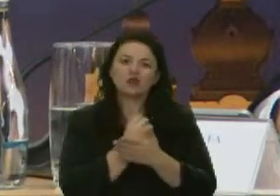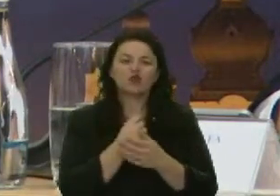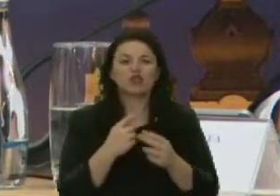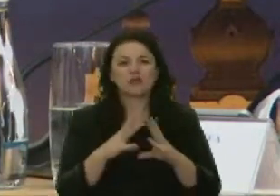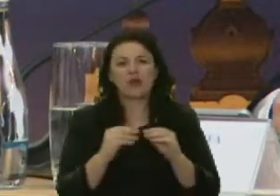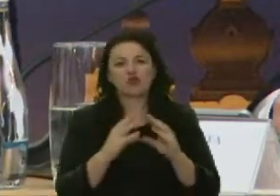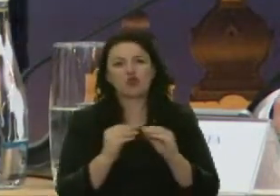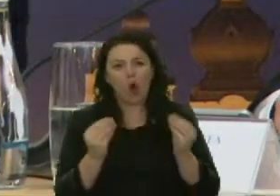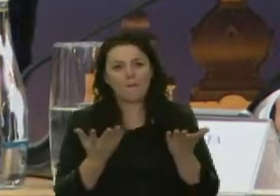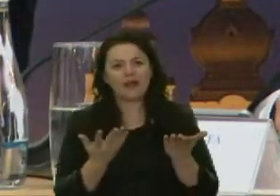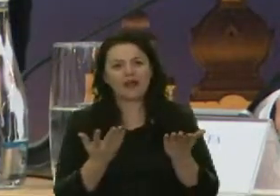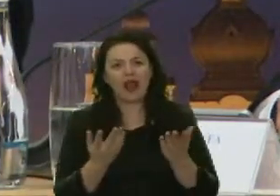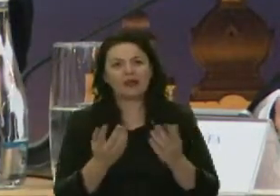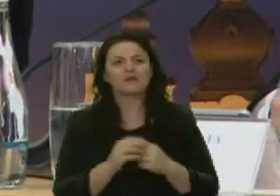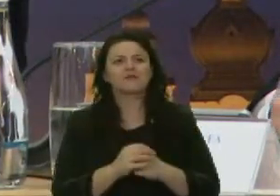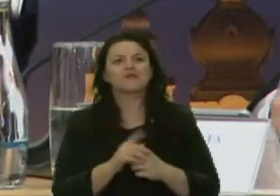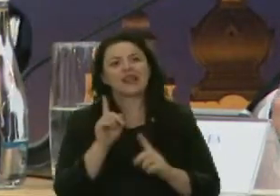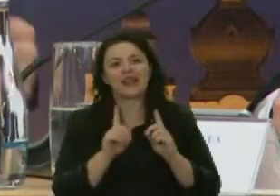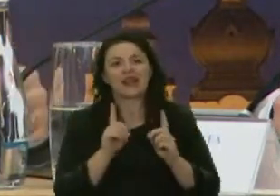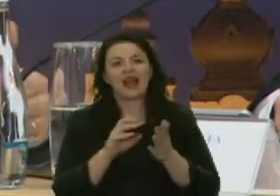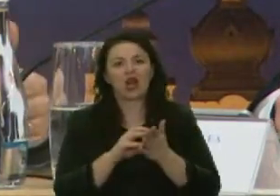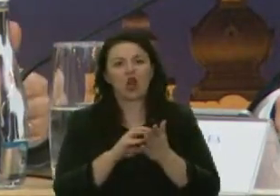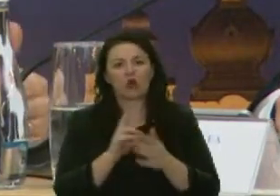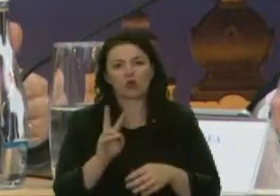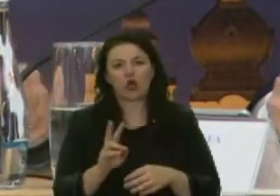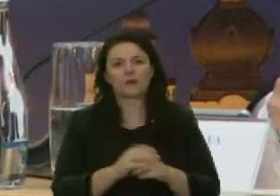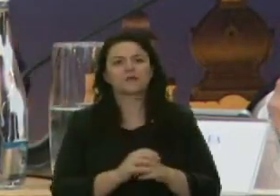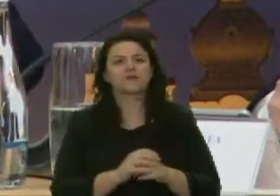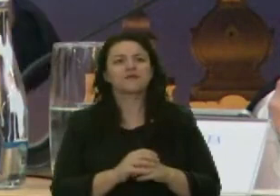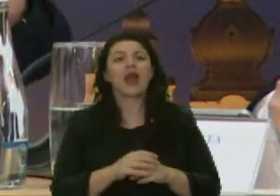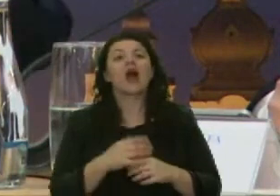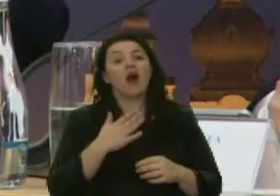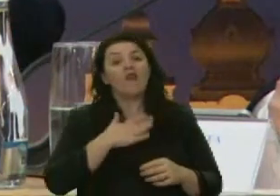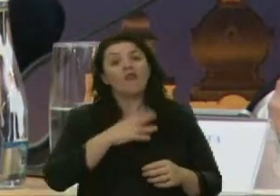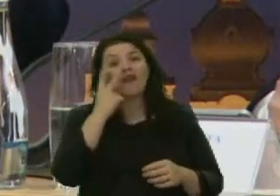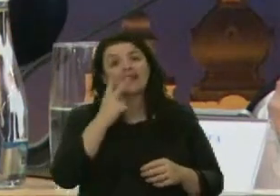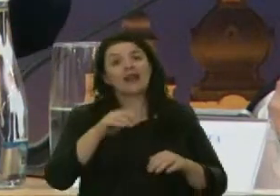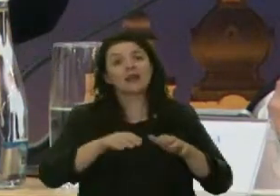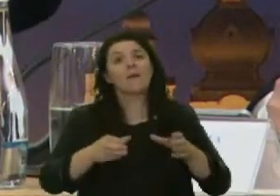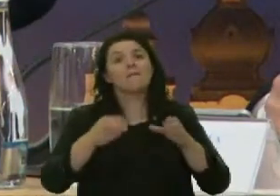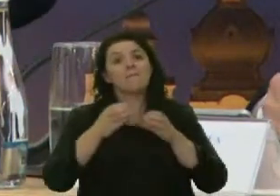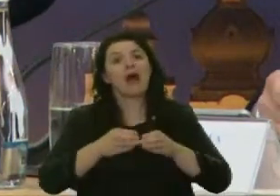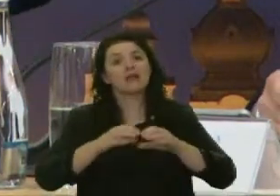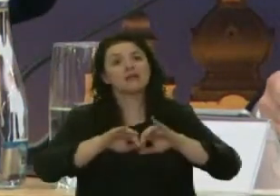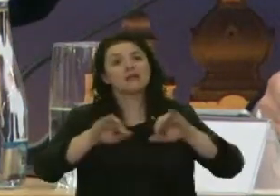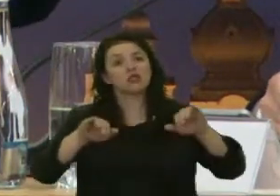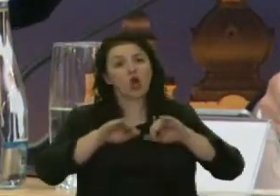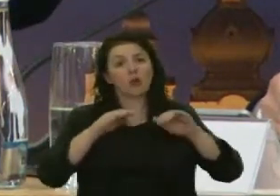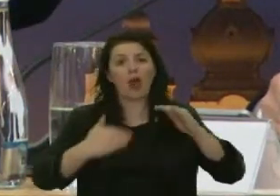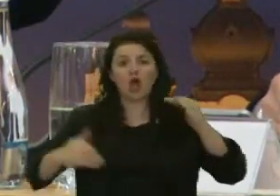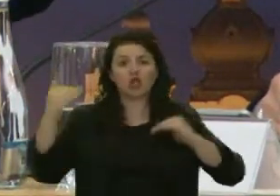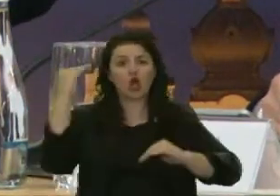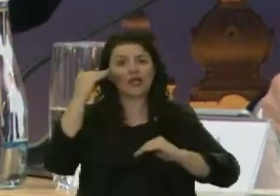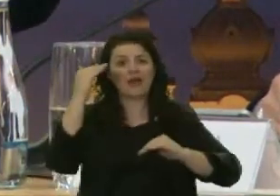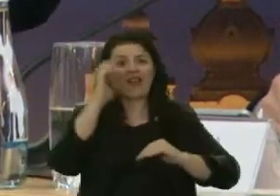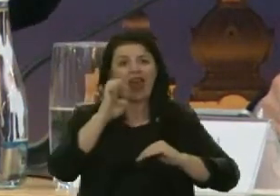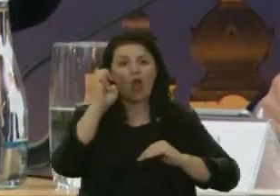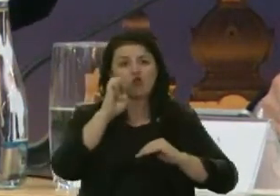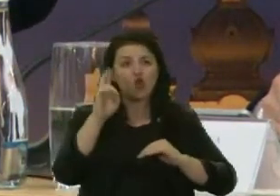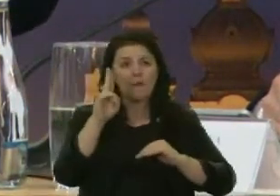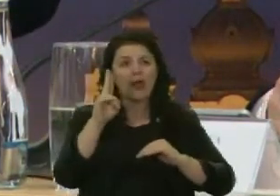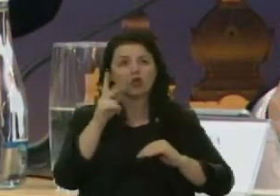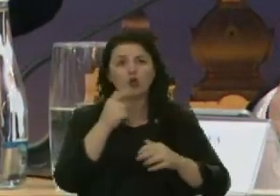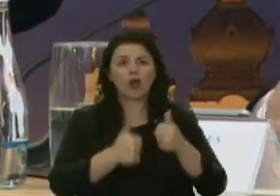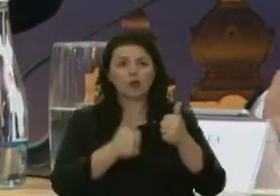România Deci în aceeași logică să vedeți și acest bazin olimpic care va intra la nivel de standard de competiție Top Level european așa cum am avut